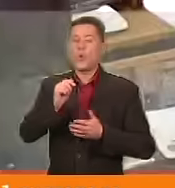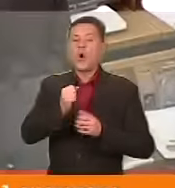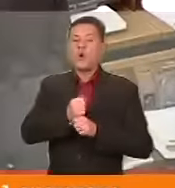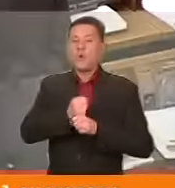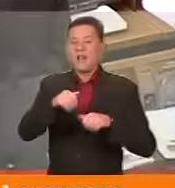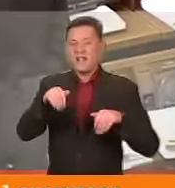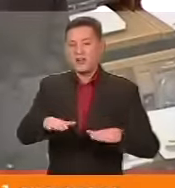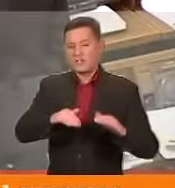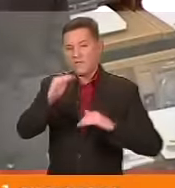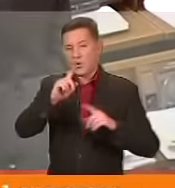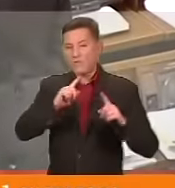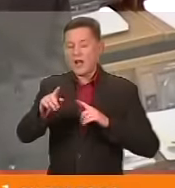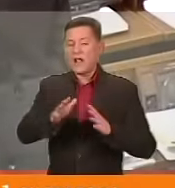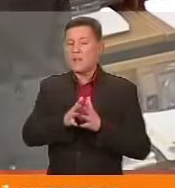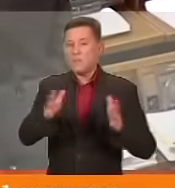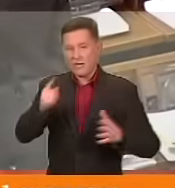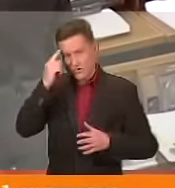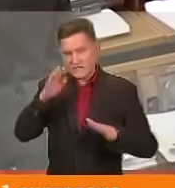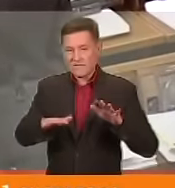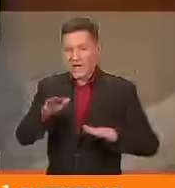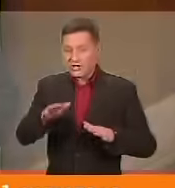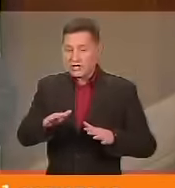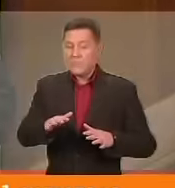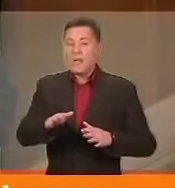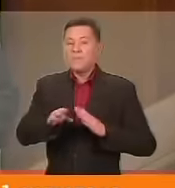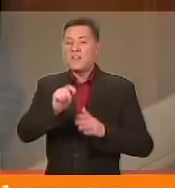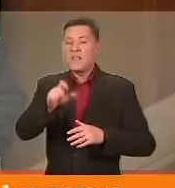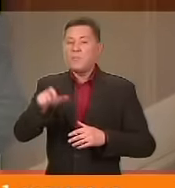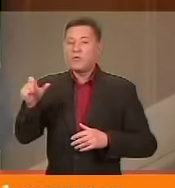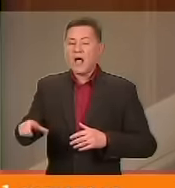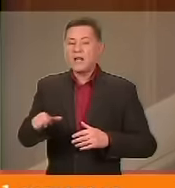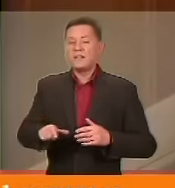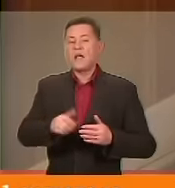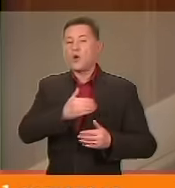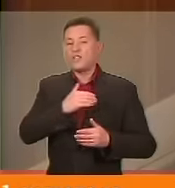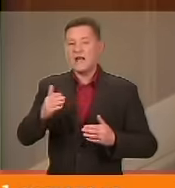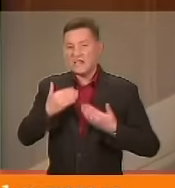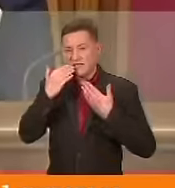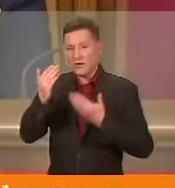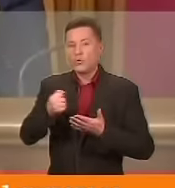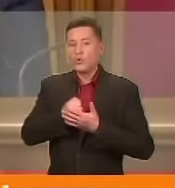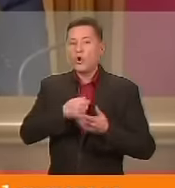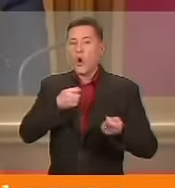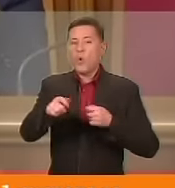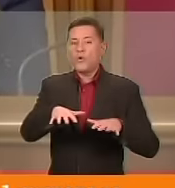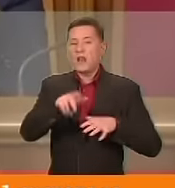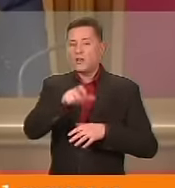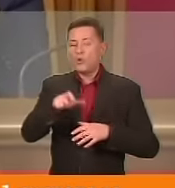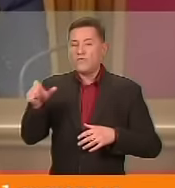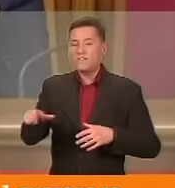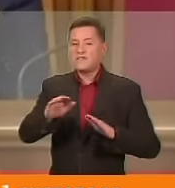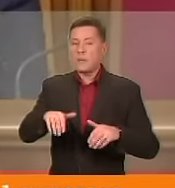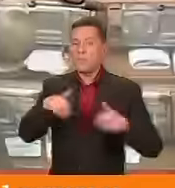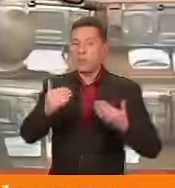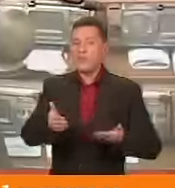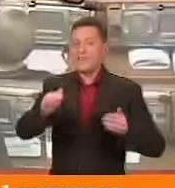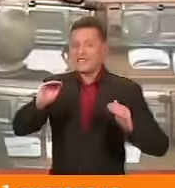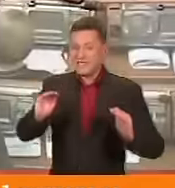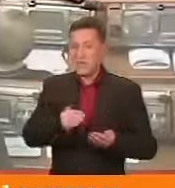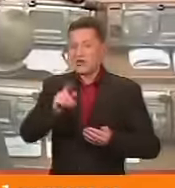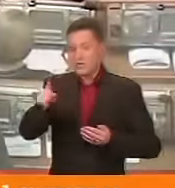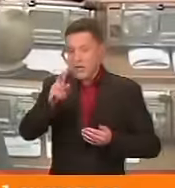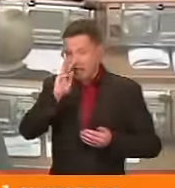зваженими. Разом із відмовою підвищувати власні зарплати, депутати хотіли звернутися й до урядовців, запропонувавши зменшити їхні оклади.